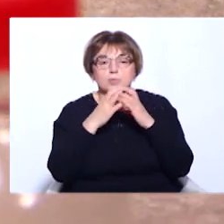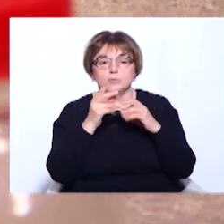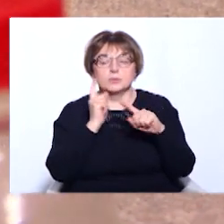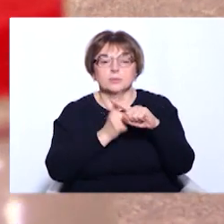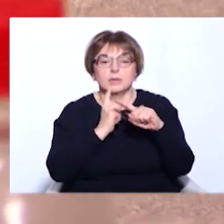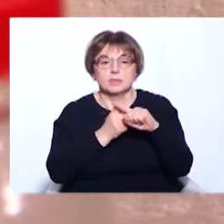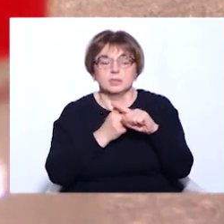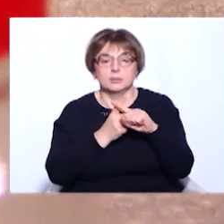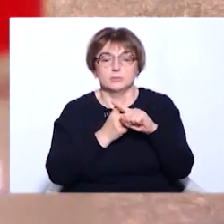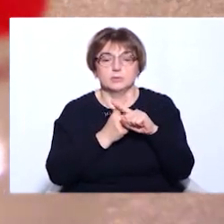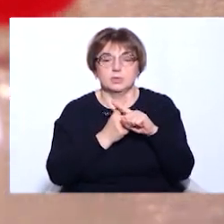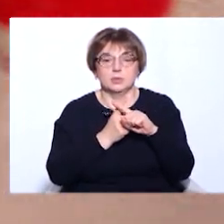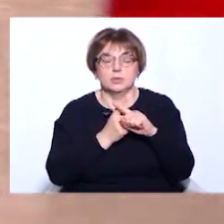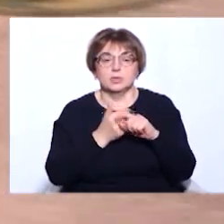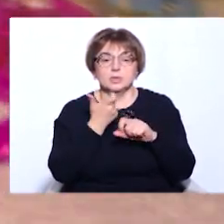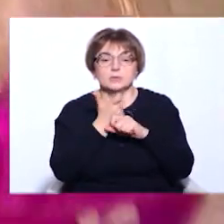რომლებიც